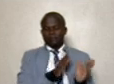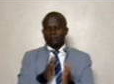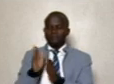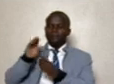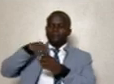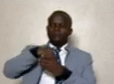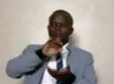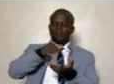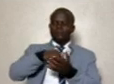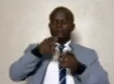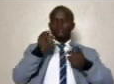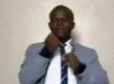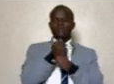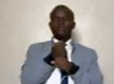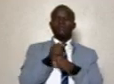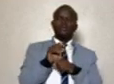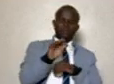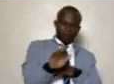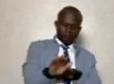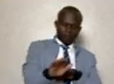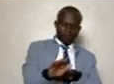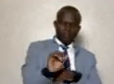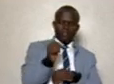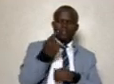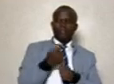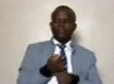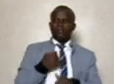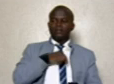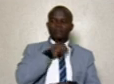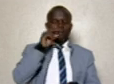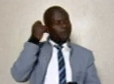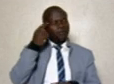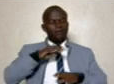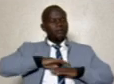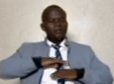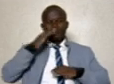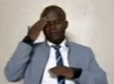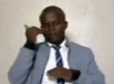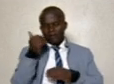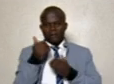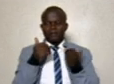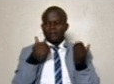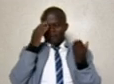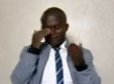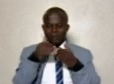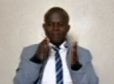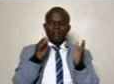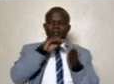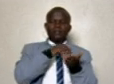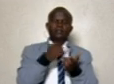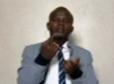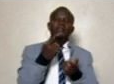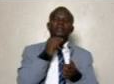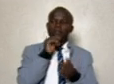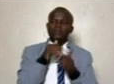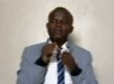muri icyo kigo umukozi yari ari nawe n'intambwe ku bwanjye ntabwo numva nyuzwe kubera ko kuki bafungura mu kigo kimwe ntibafungure